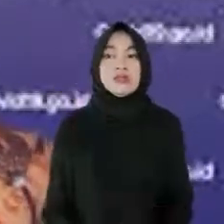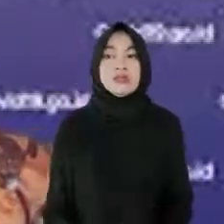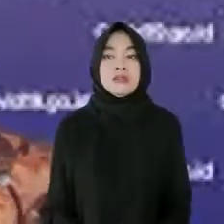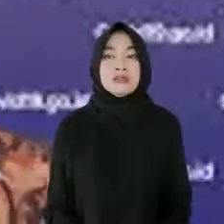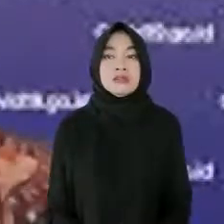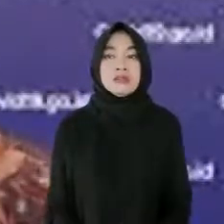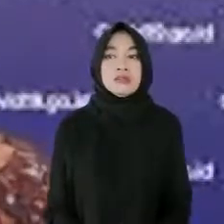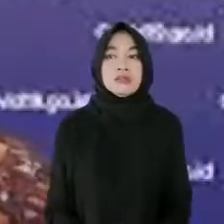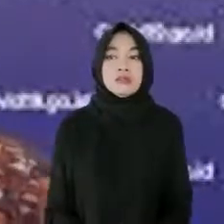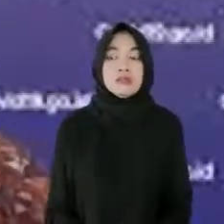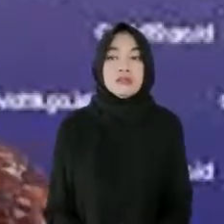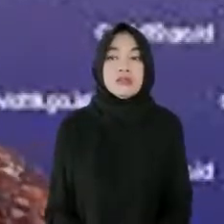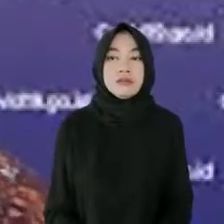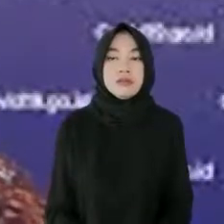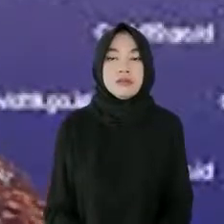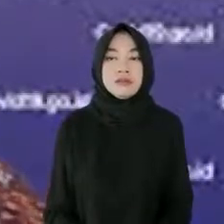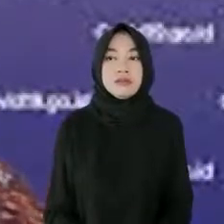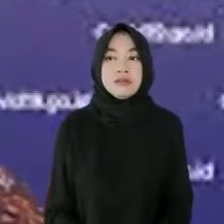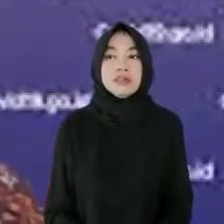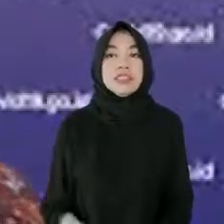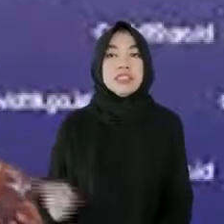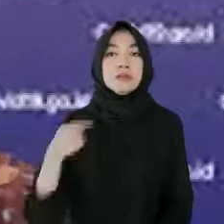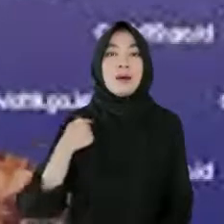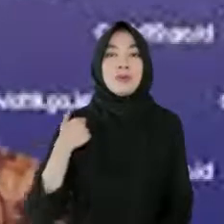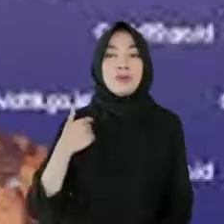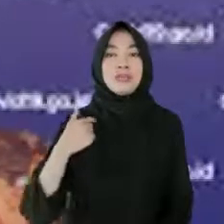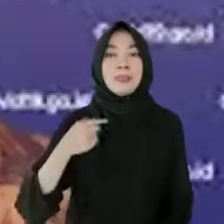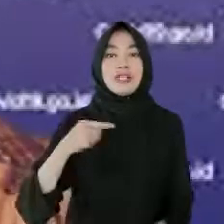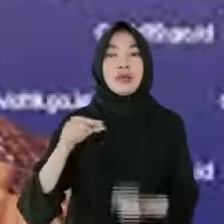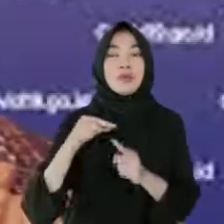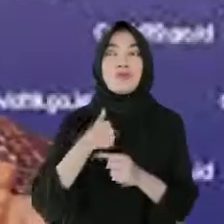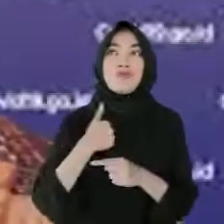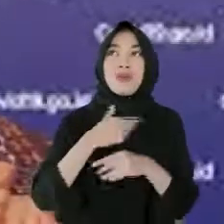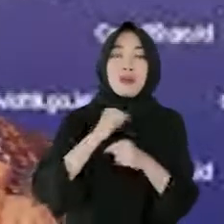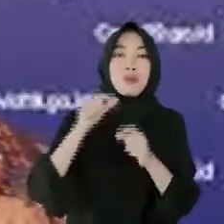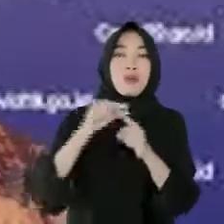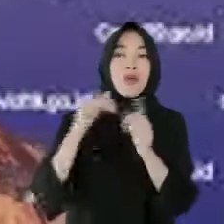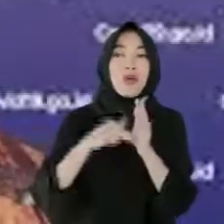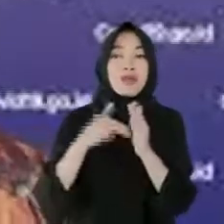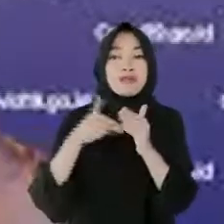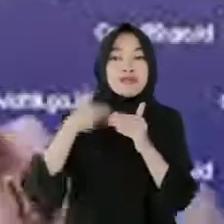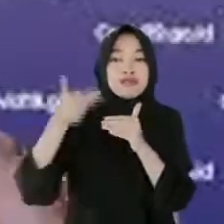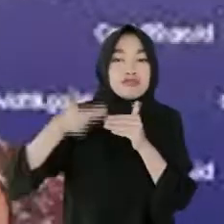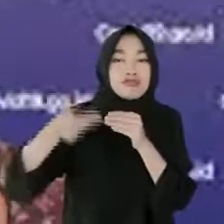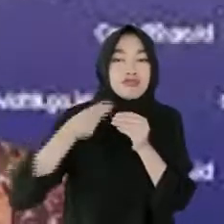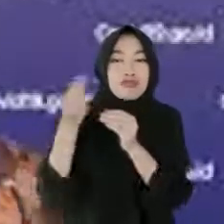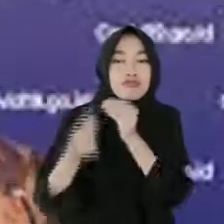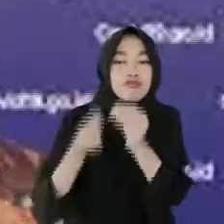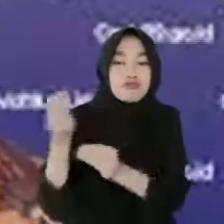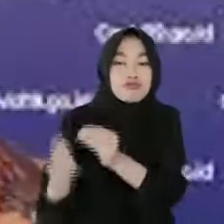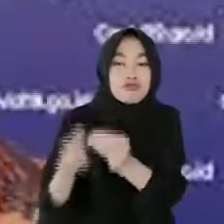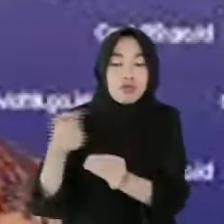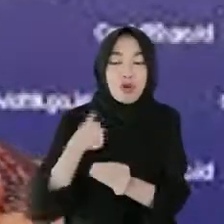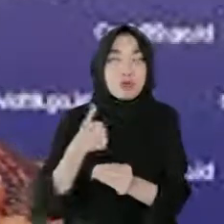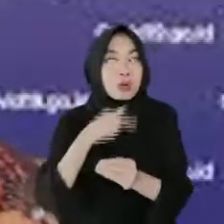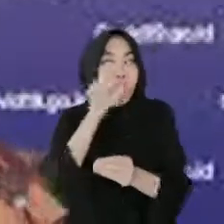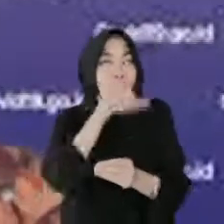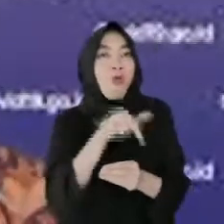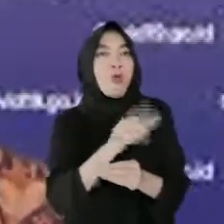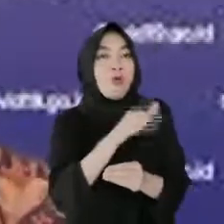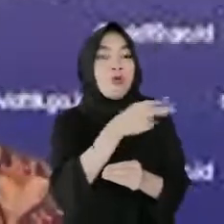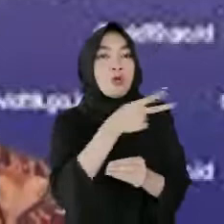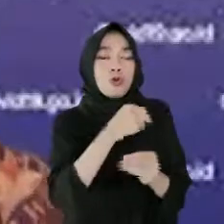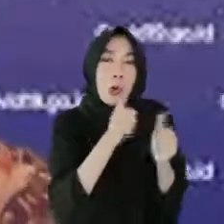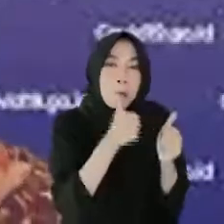Legacy atau peninggalan sejarah yang hebat harusnya ya untuk kemenangan buka generasi yang